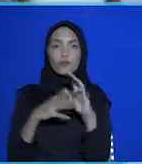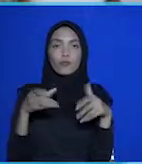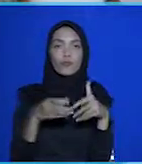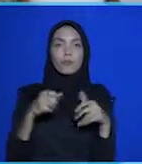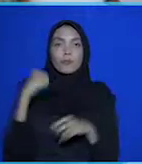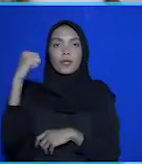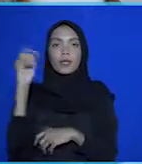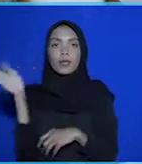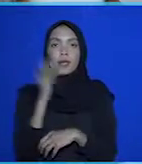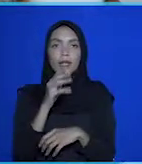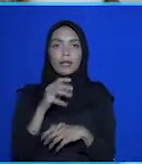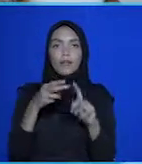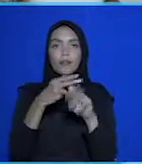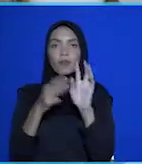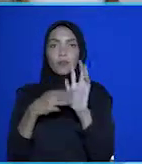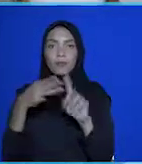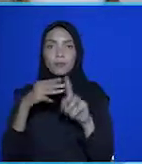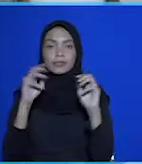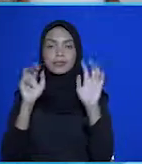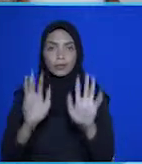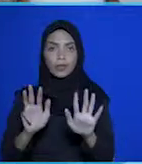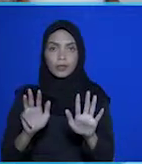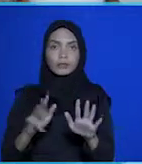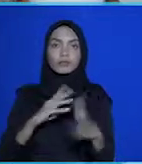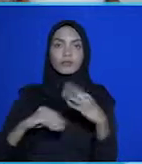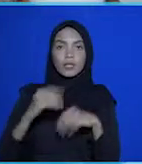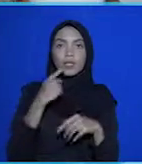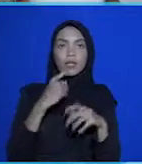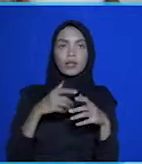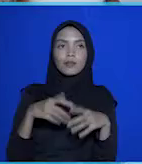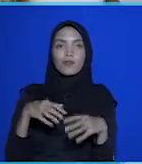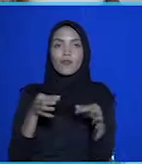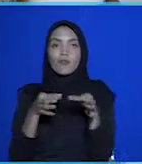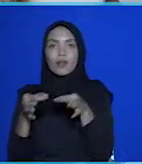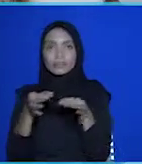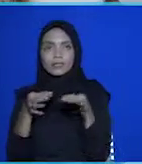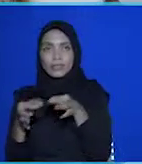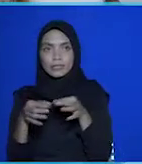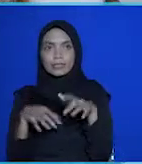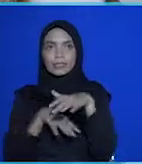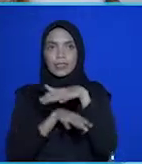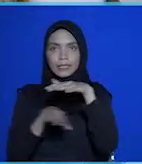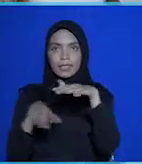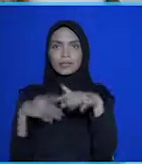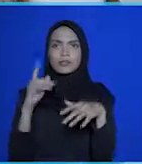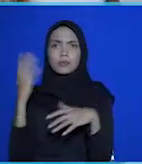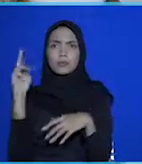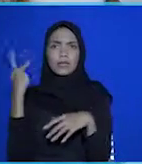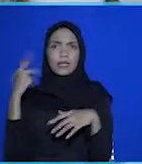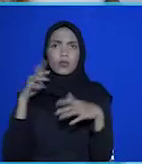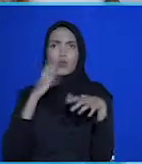9 yang kali ini kita akan membahas soal rekonstruksi fasilitas Jaskar pasca gempa